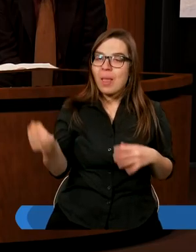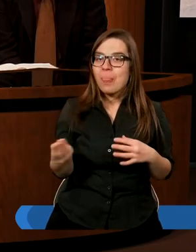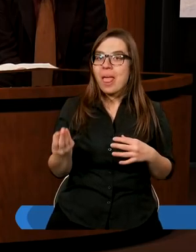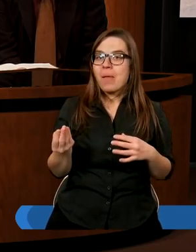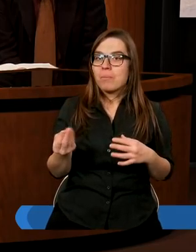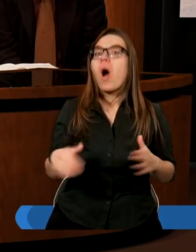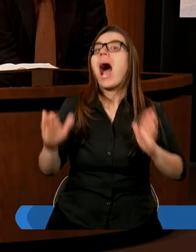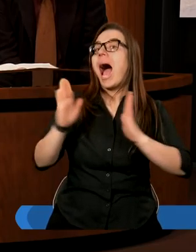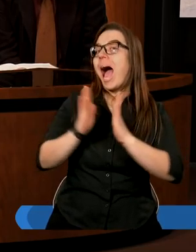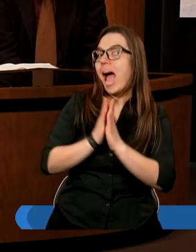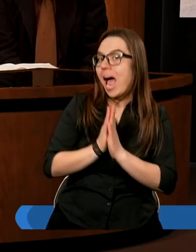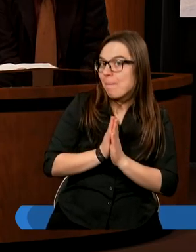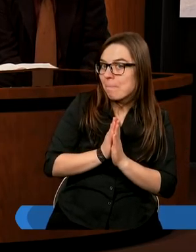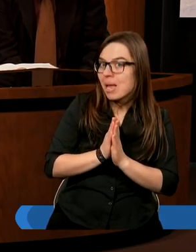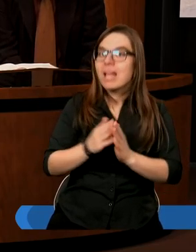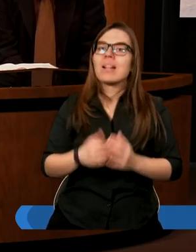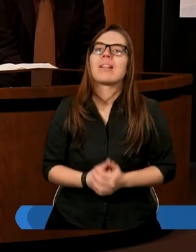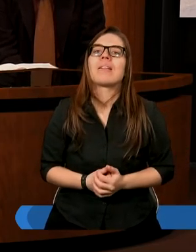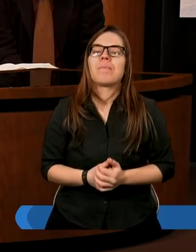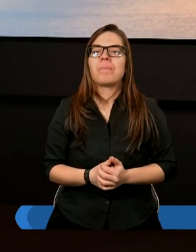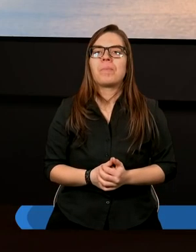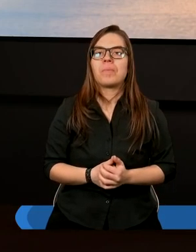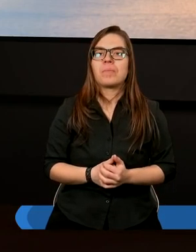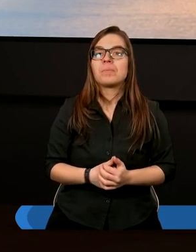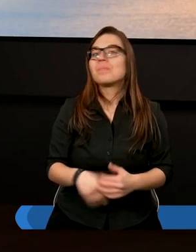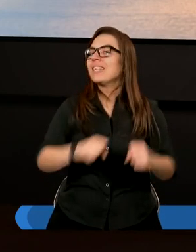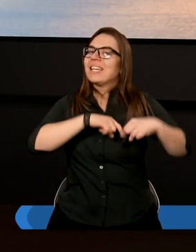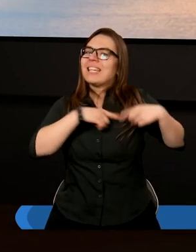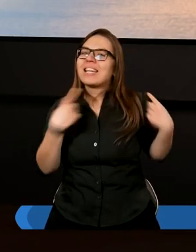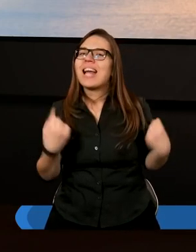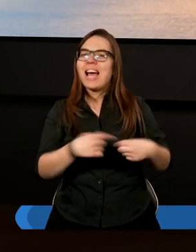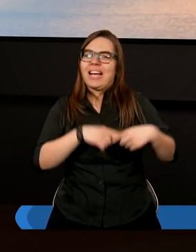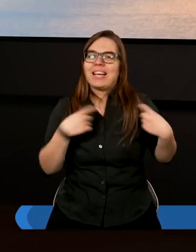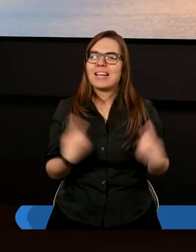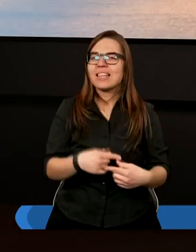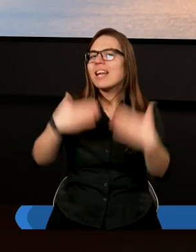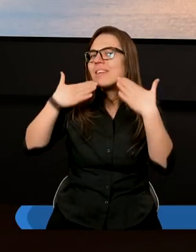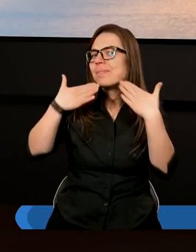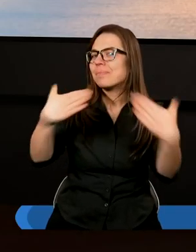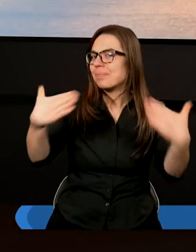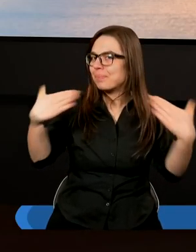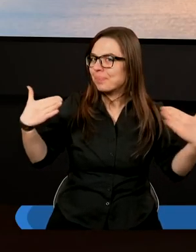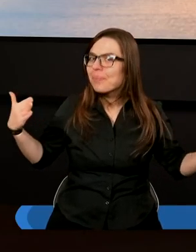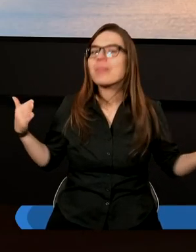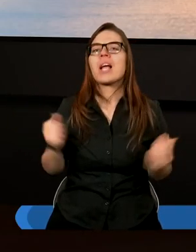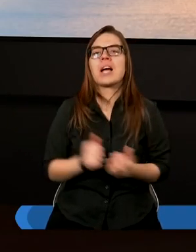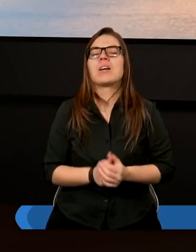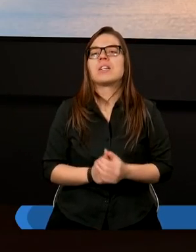Amen Amen Serdecznie dziękuję za